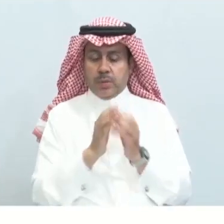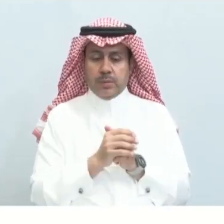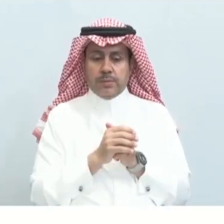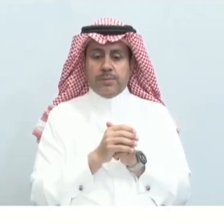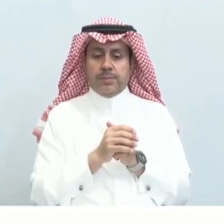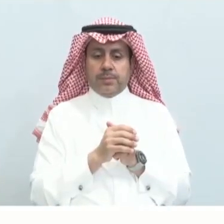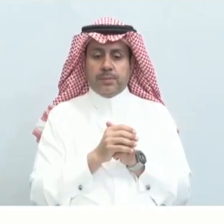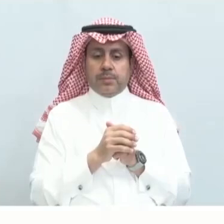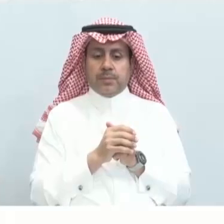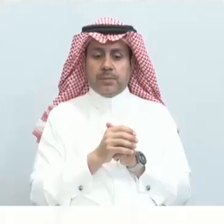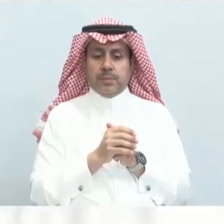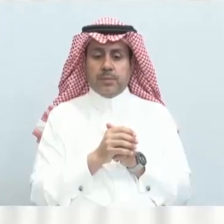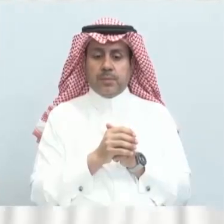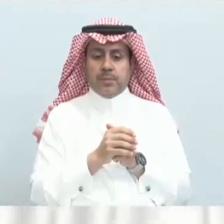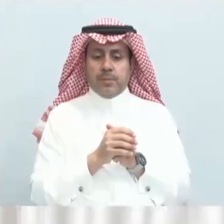ذلك